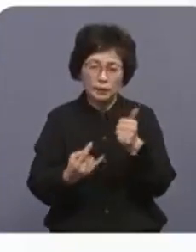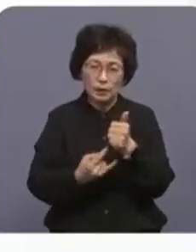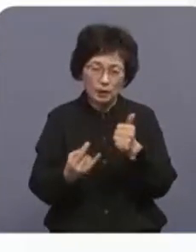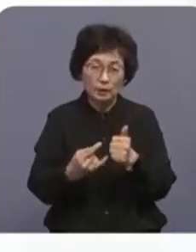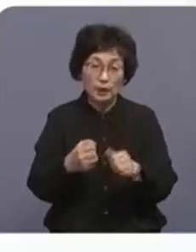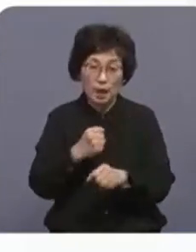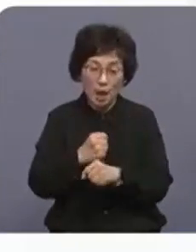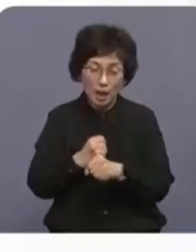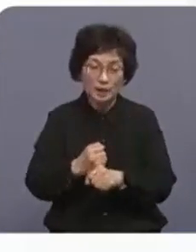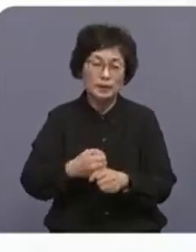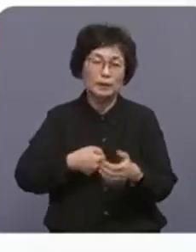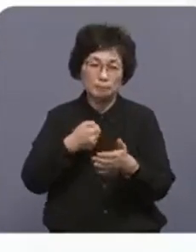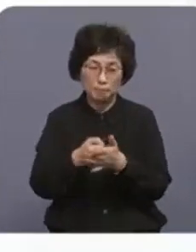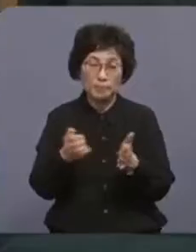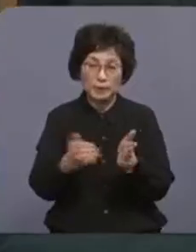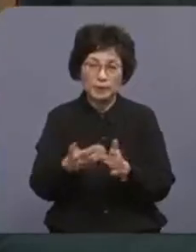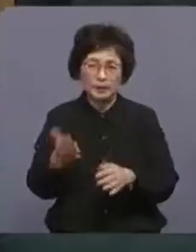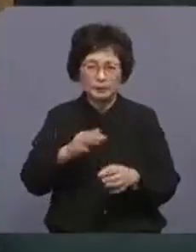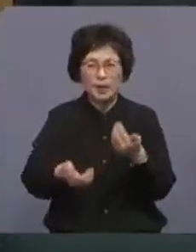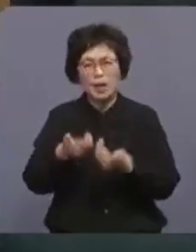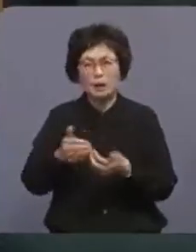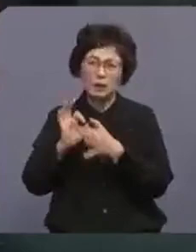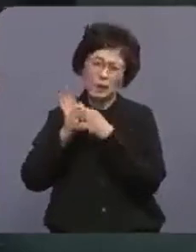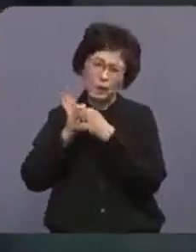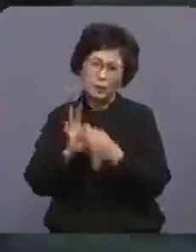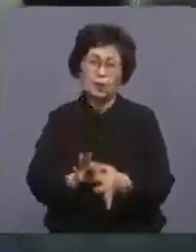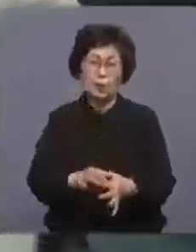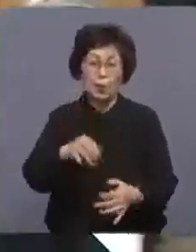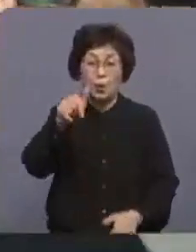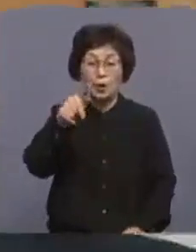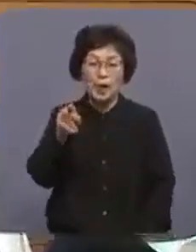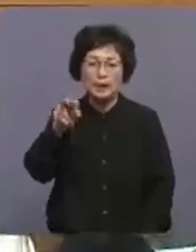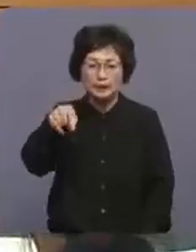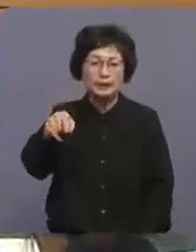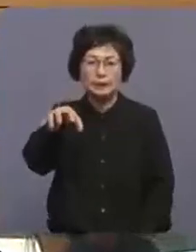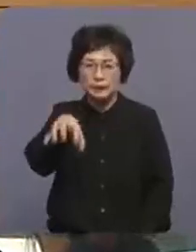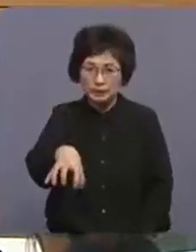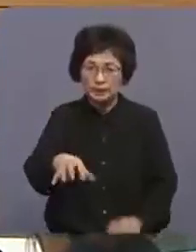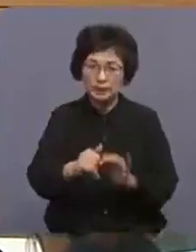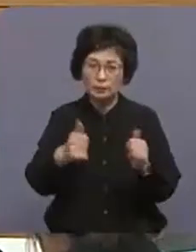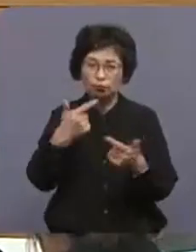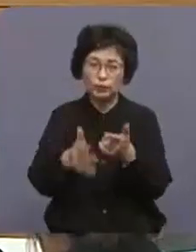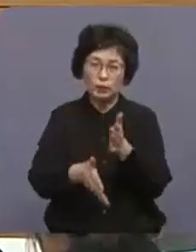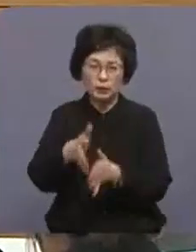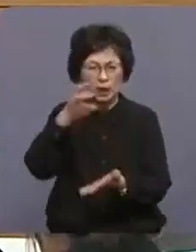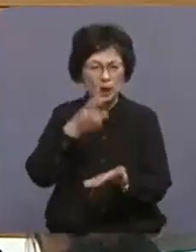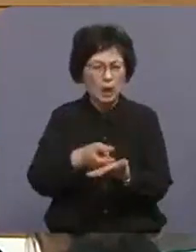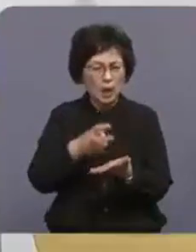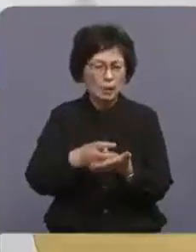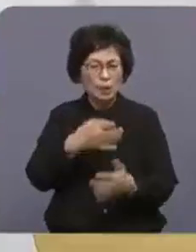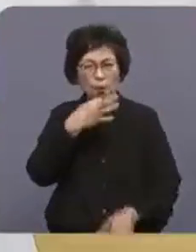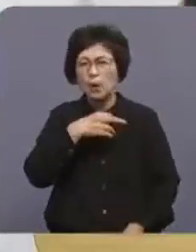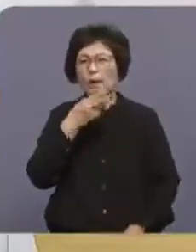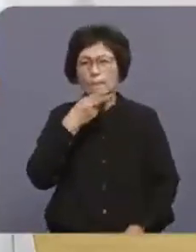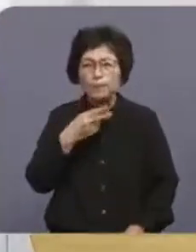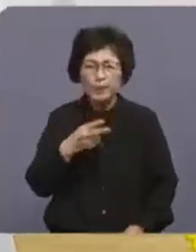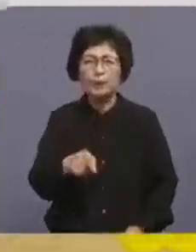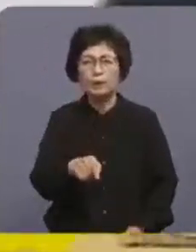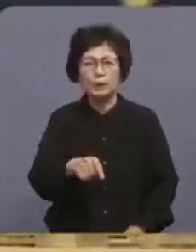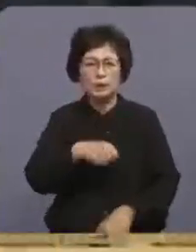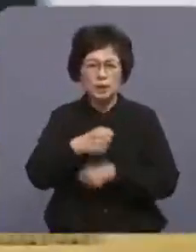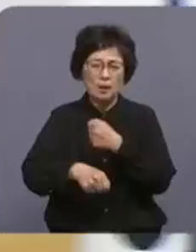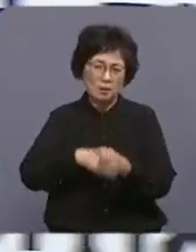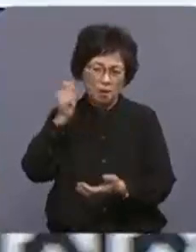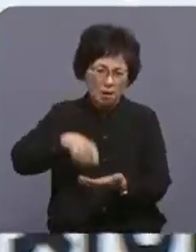냈지만 갈등은 여전합니다. 강서구 주민들은 부산시가 법적 제도적 효력이 없는 위원회를 꾸려 졸속